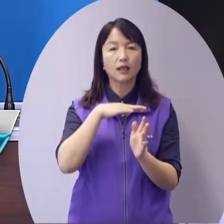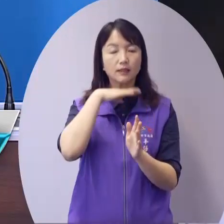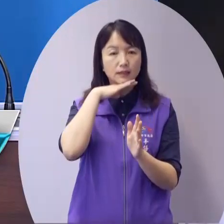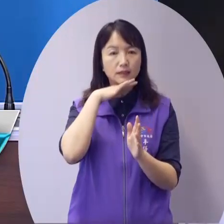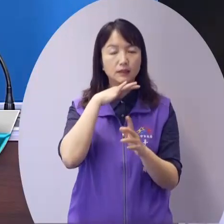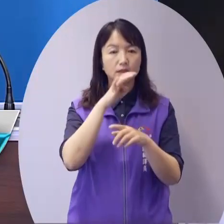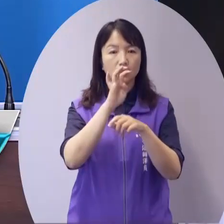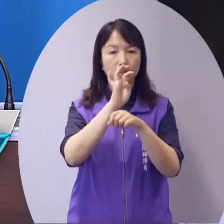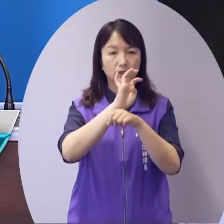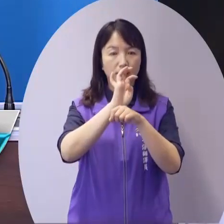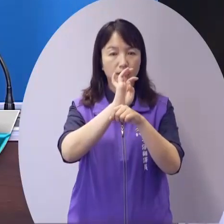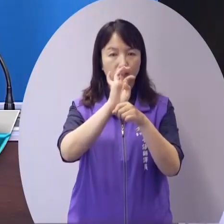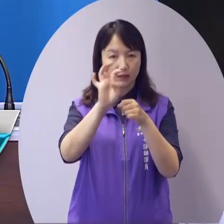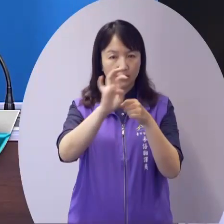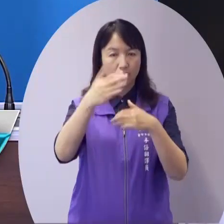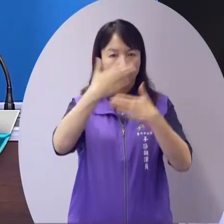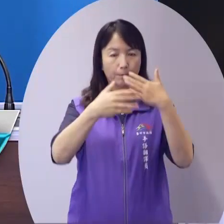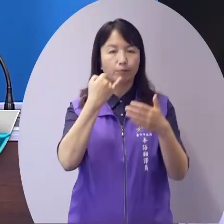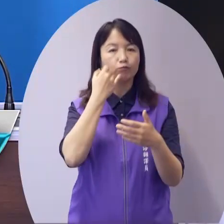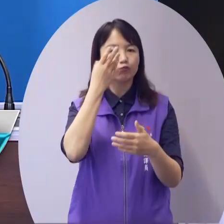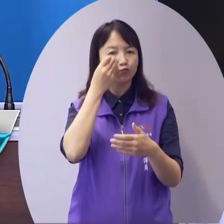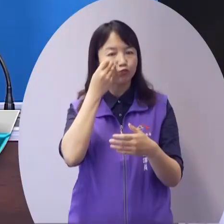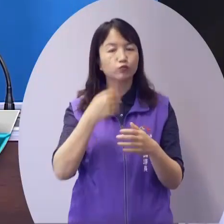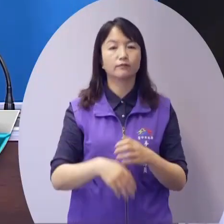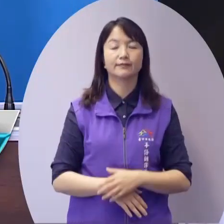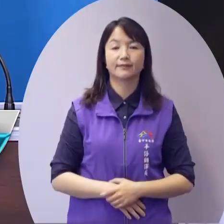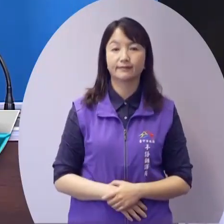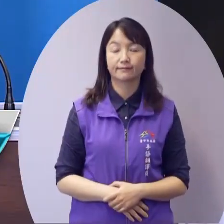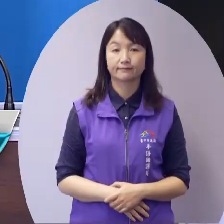个40秒的影片再请大家观赏一下。